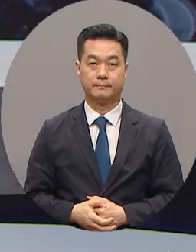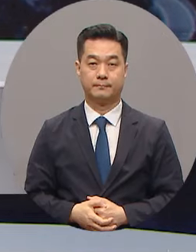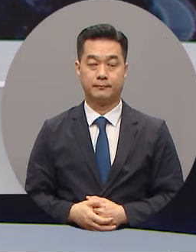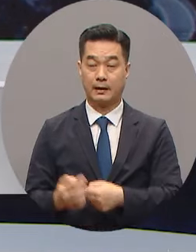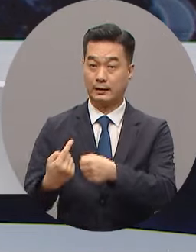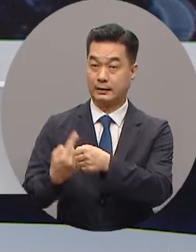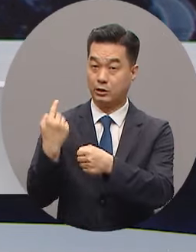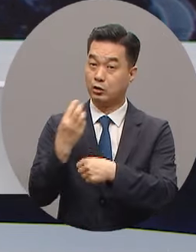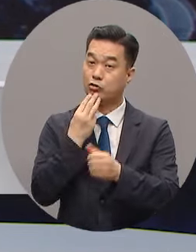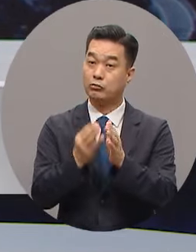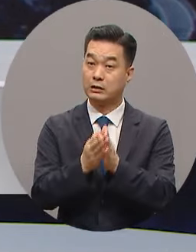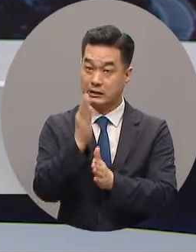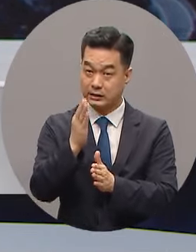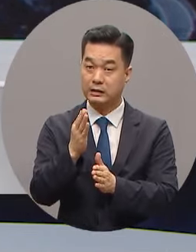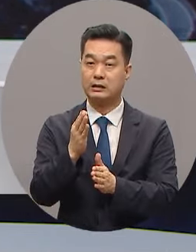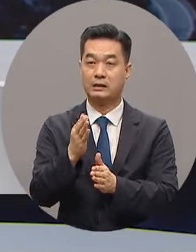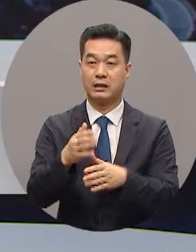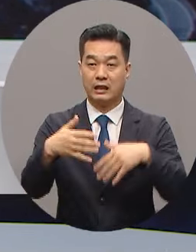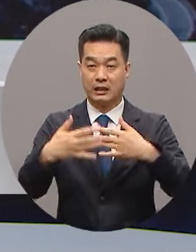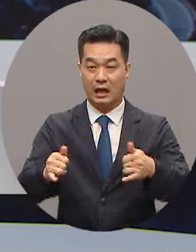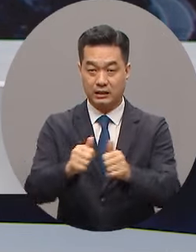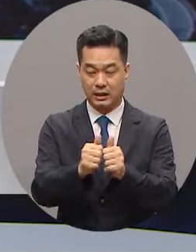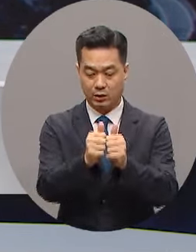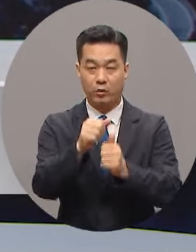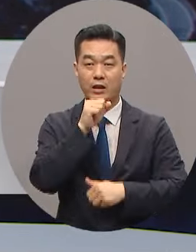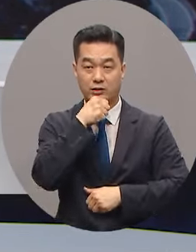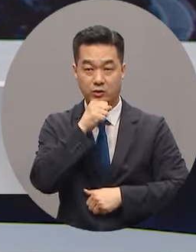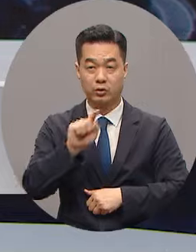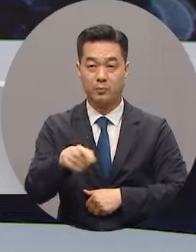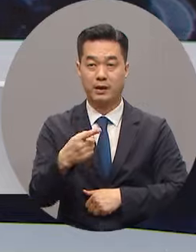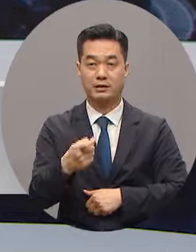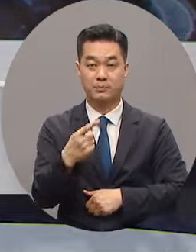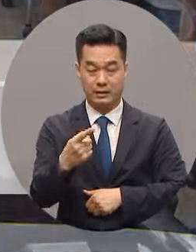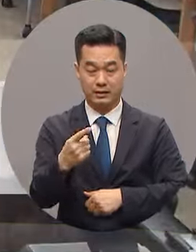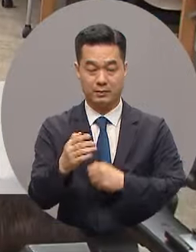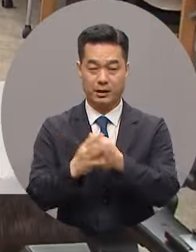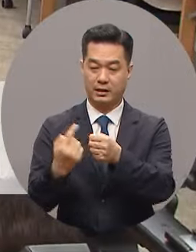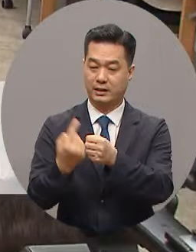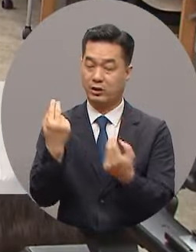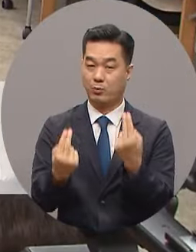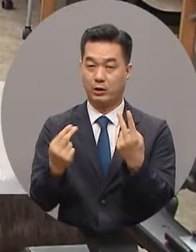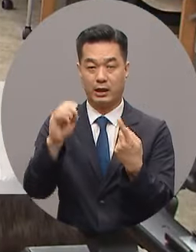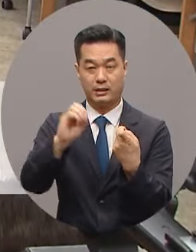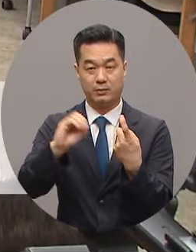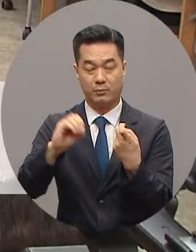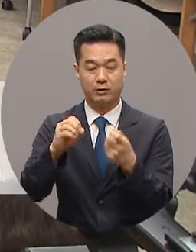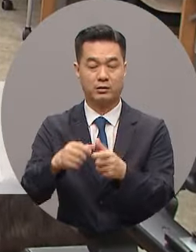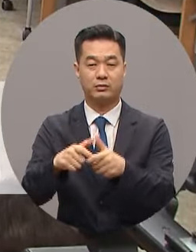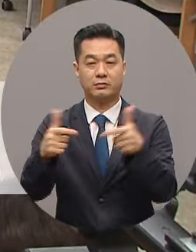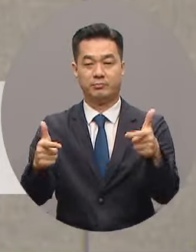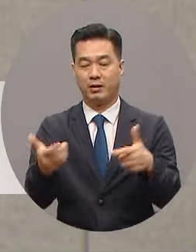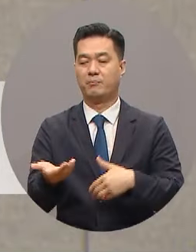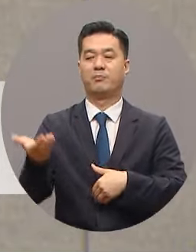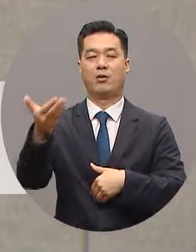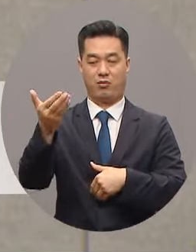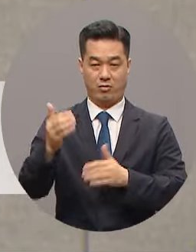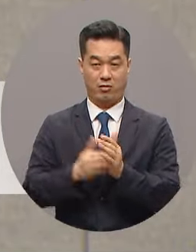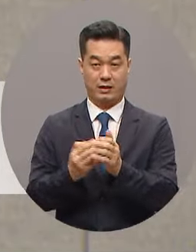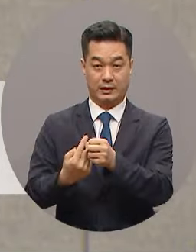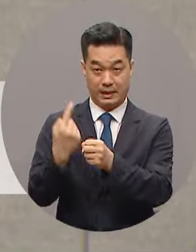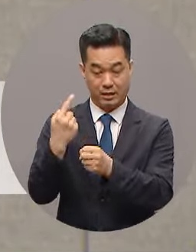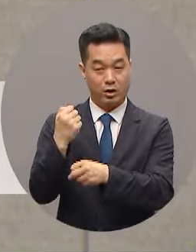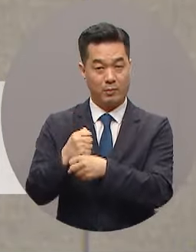지난해 서울시 약자 동행 종합 지수는 111로 전년보다 11% 상승한 것으로 나타났습니다 지난해